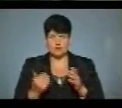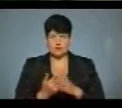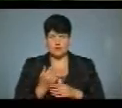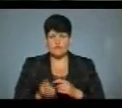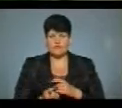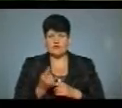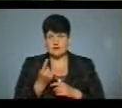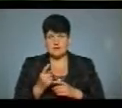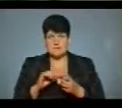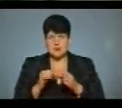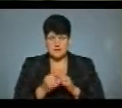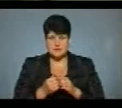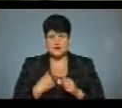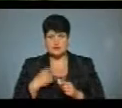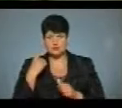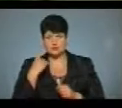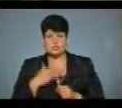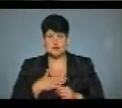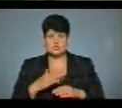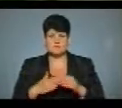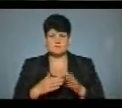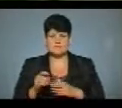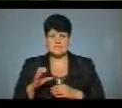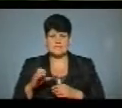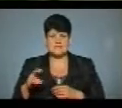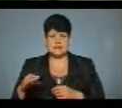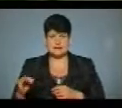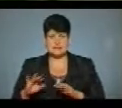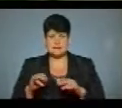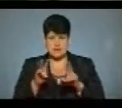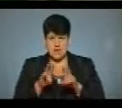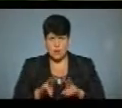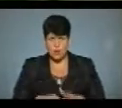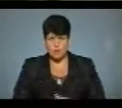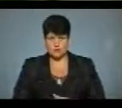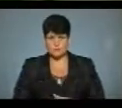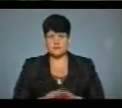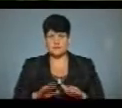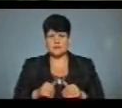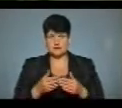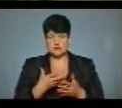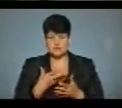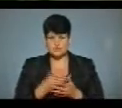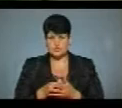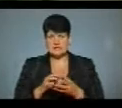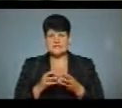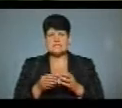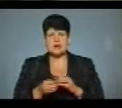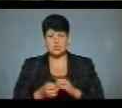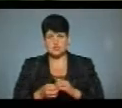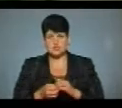фахівці з органу охорони культурної спадщини після огляду дадуть своє заключення, чи